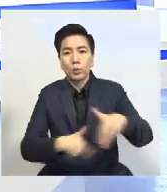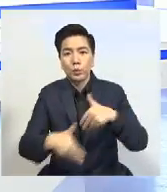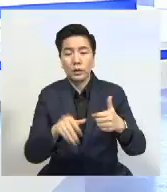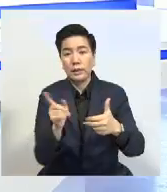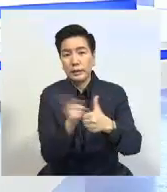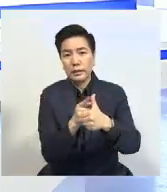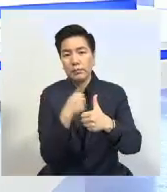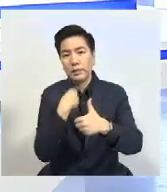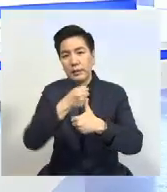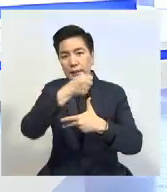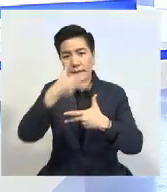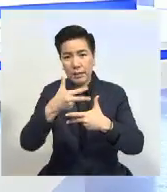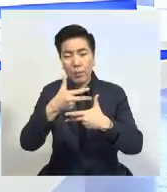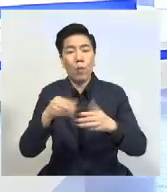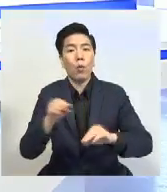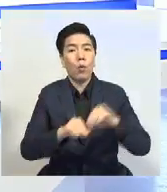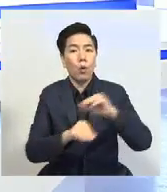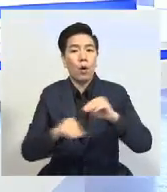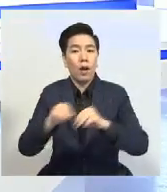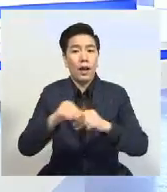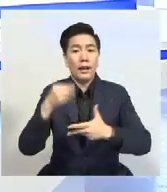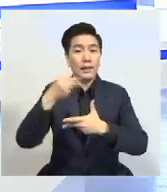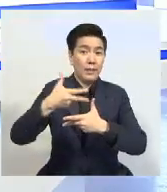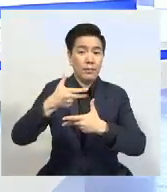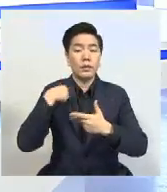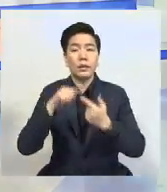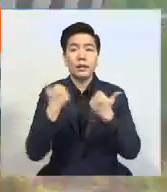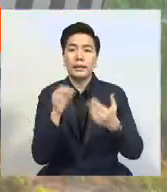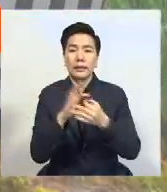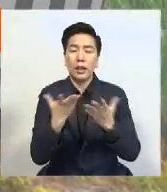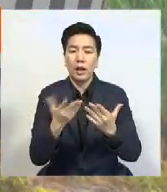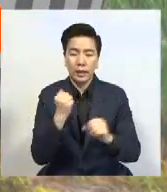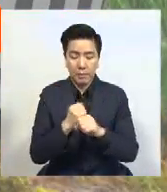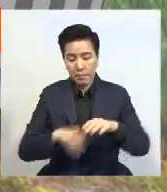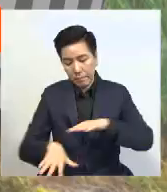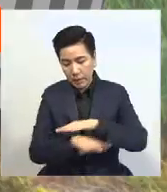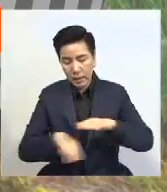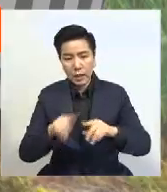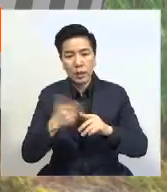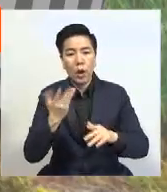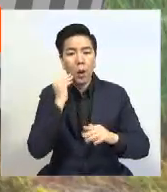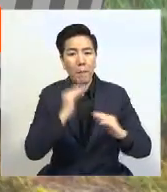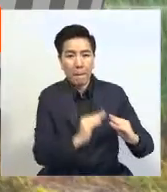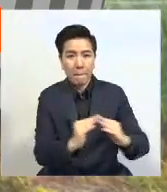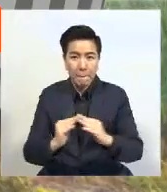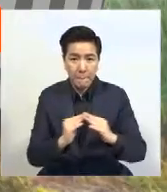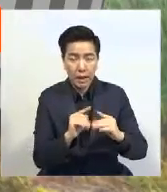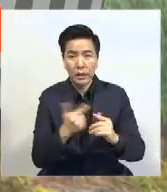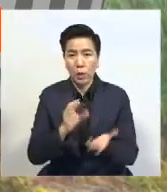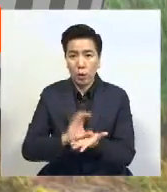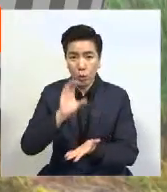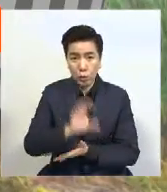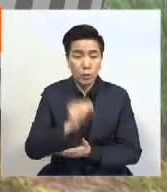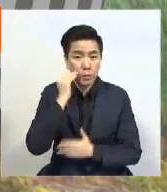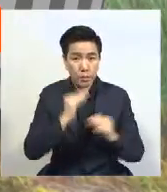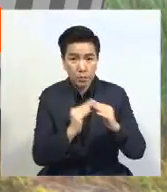นชุดนี้มีอยู่3โครงการย่อยด้วยกันนะคะก็คือโครงการยกระดับโครงสร้างพื้นฐานระดับหมู่บ้านโดยกองทุนหมู่บ้